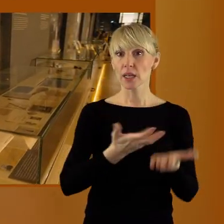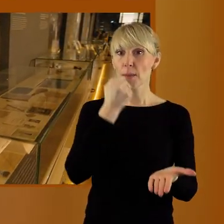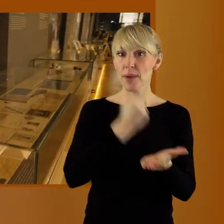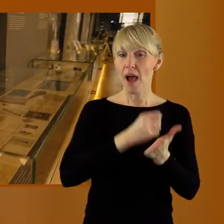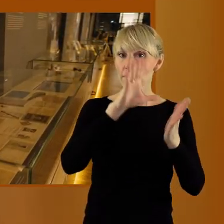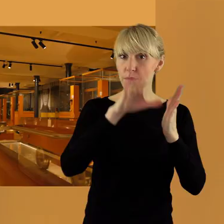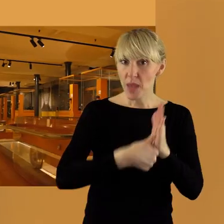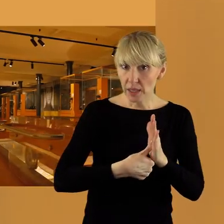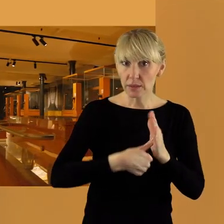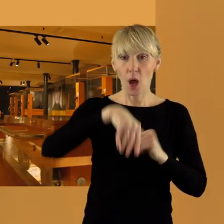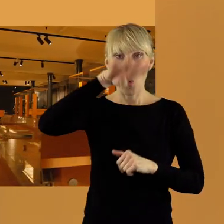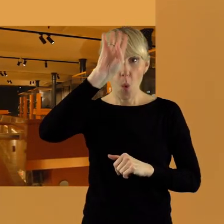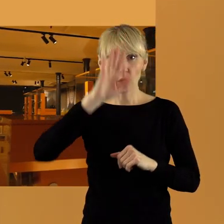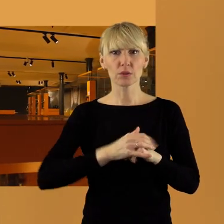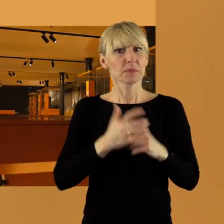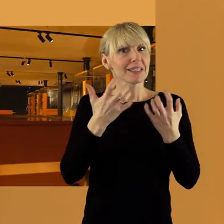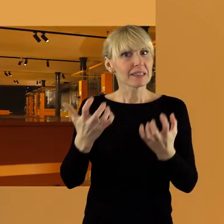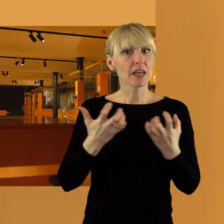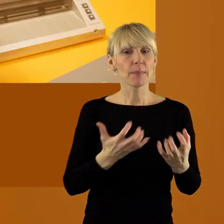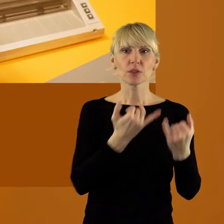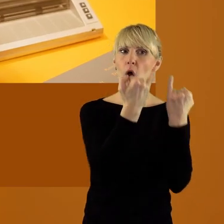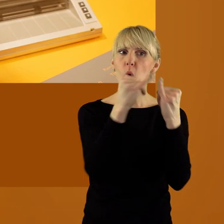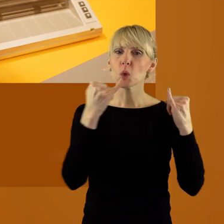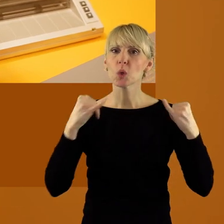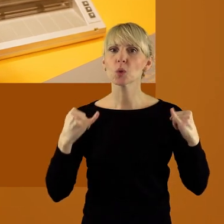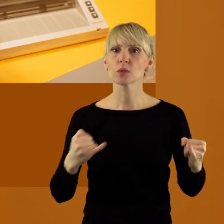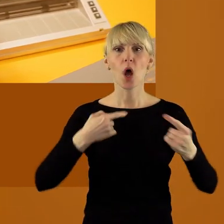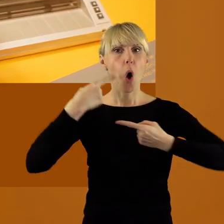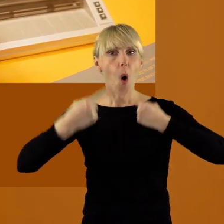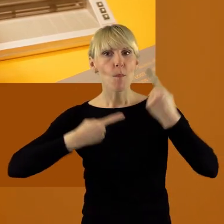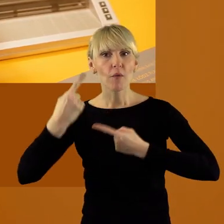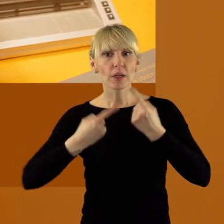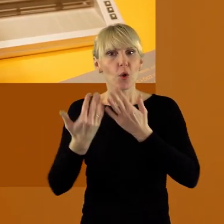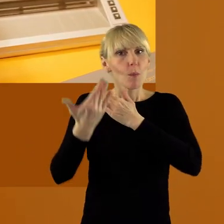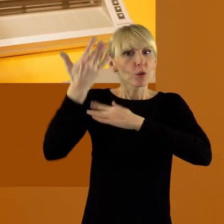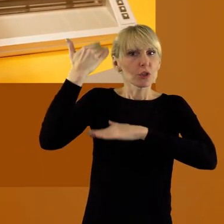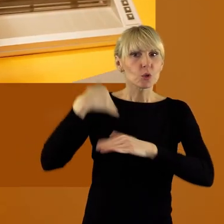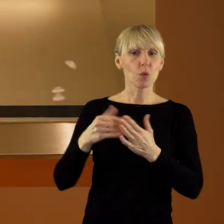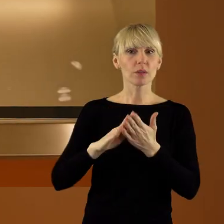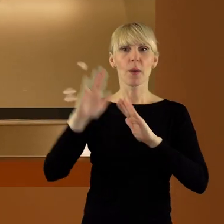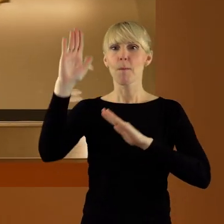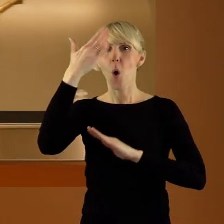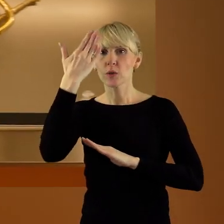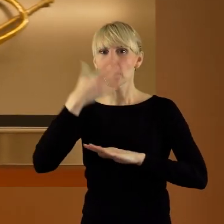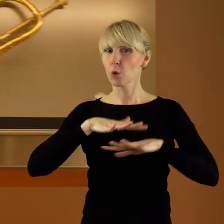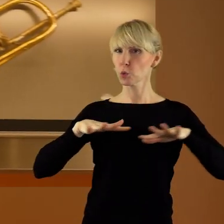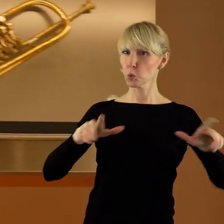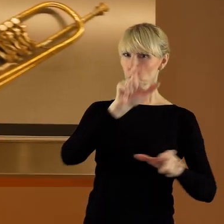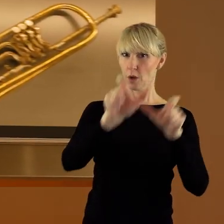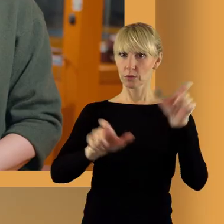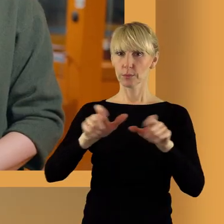Łodzi chcieliśmy, aby właśnie tę różnorodność opowieści o jej przeszłości poznało jak najwięcej